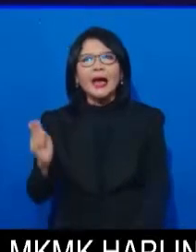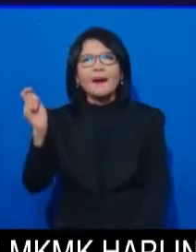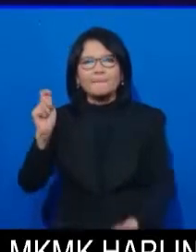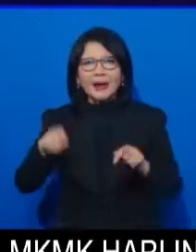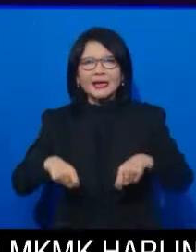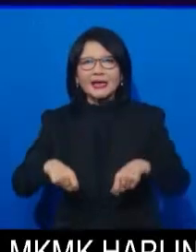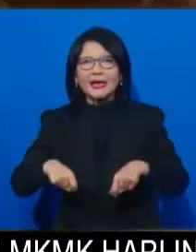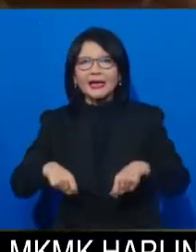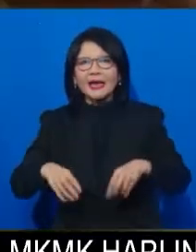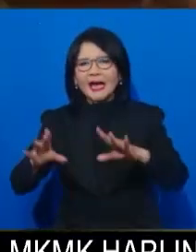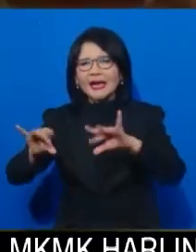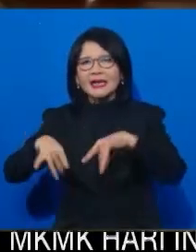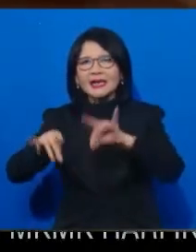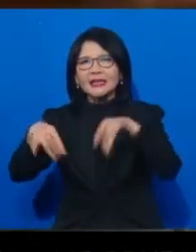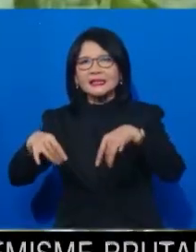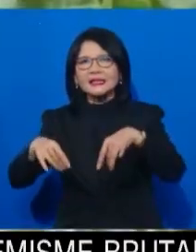semen.